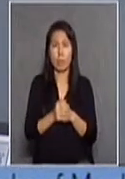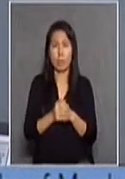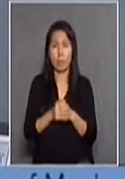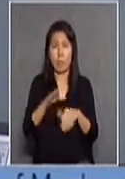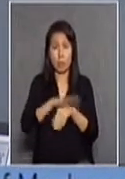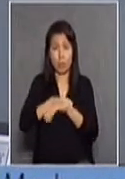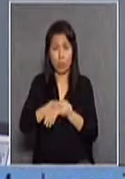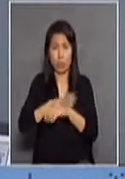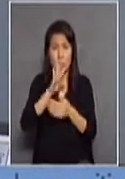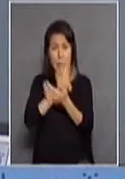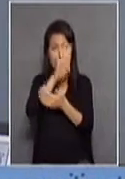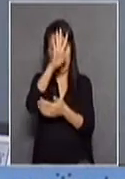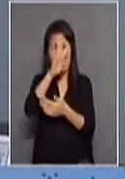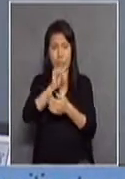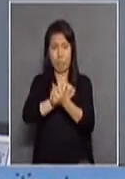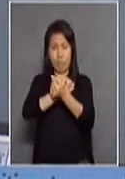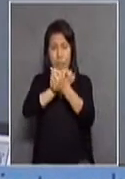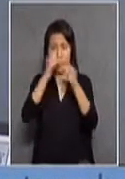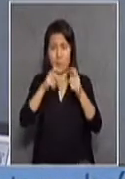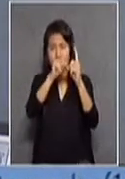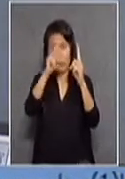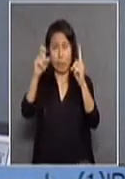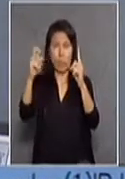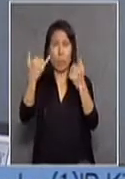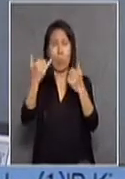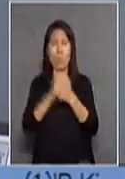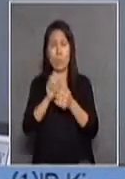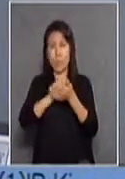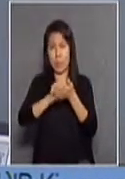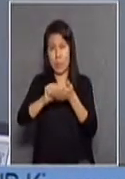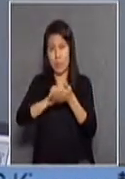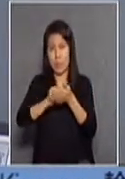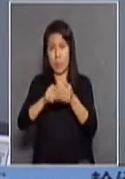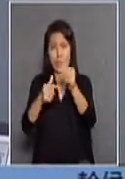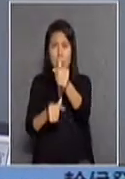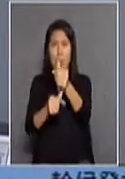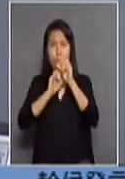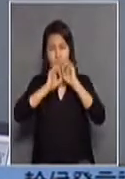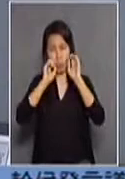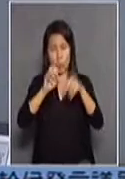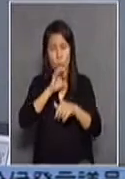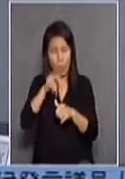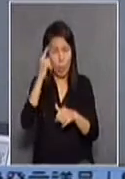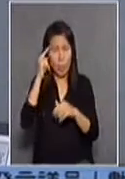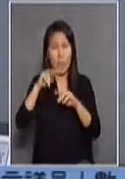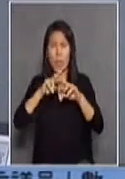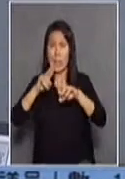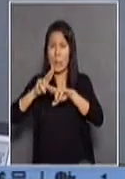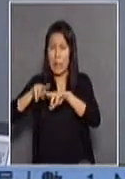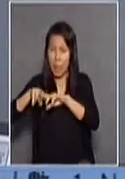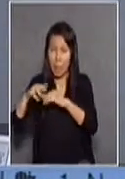咗4年監。再喺呢一個1996年寫呢個雙十宣言，勸呢個國民黨同共產黨和